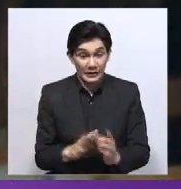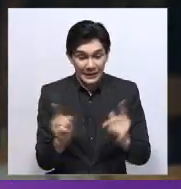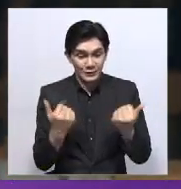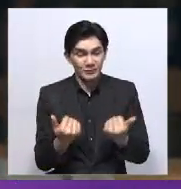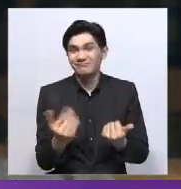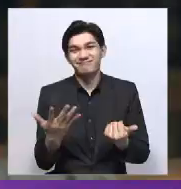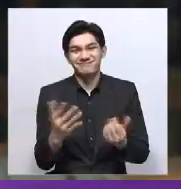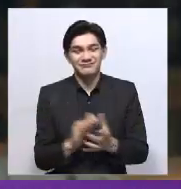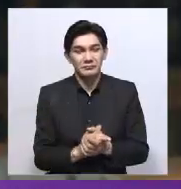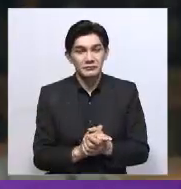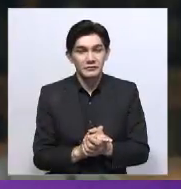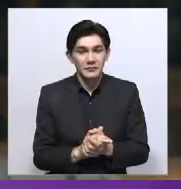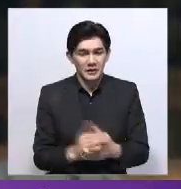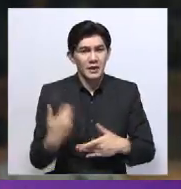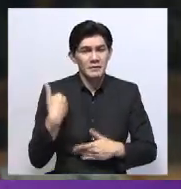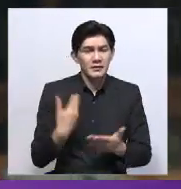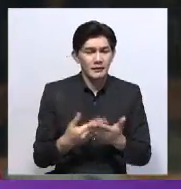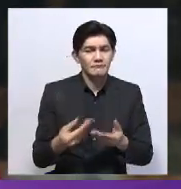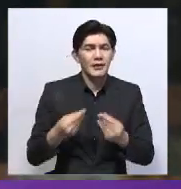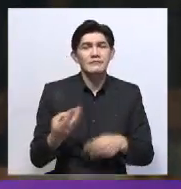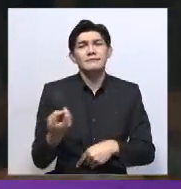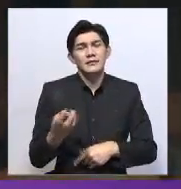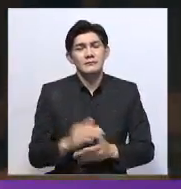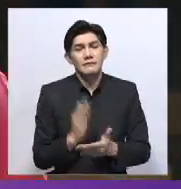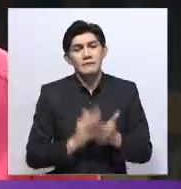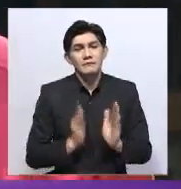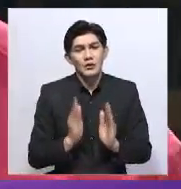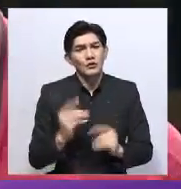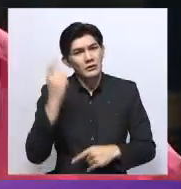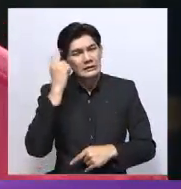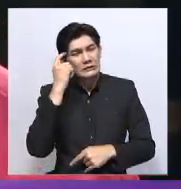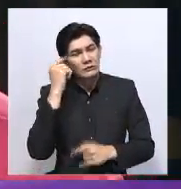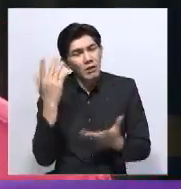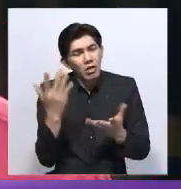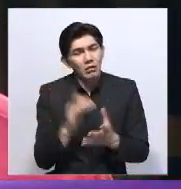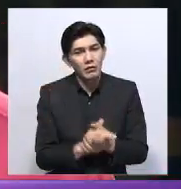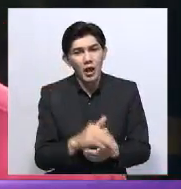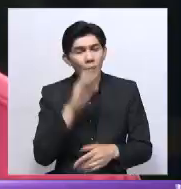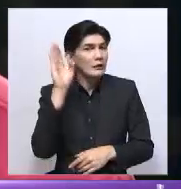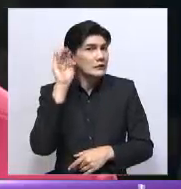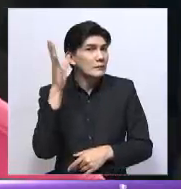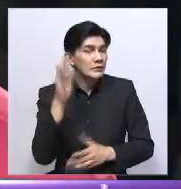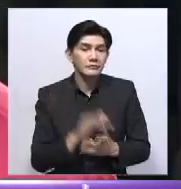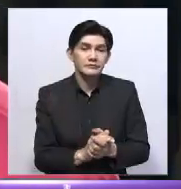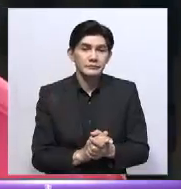ไม่มีแล้วถึงจะมีบ้างก็ไม่เยอะครับบางคนเขาคุ้มเขาไม่อยู่เหมือนกันเลยบอกเขาก็ไม่เชื่ออย่างนี้น